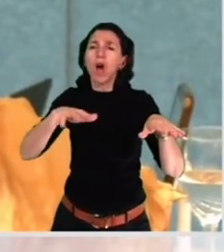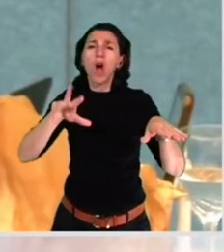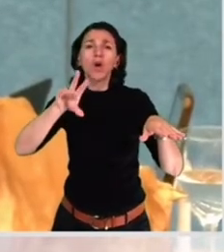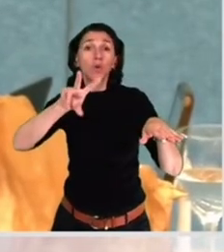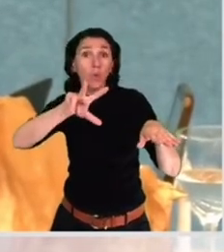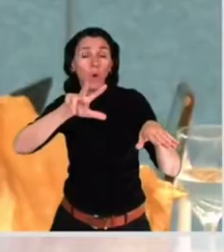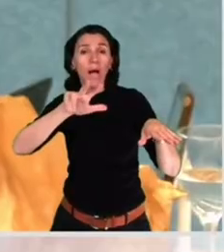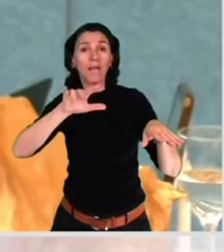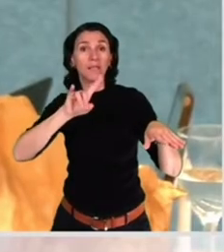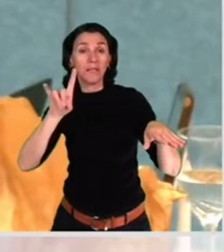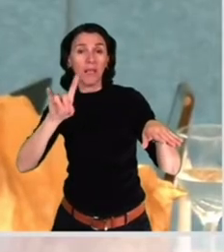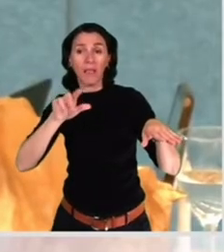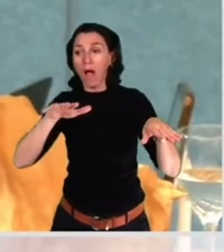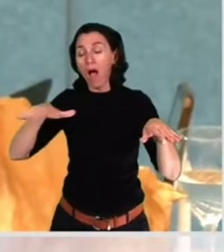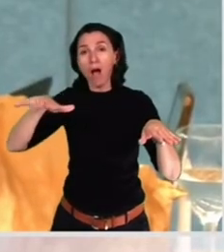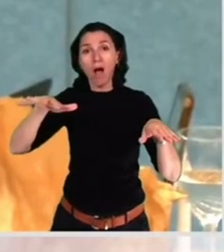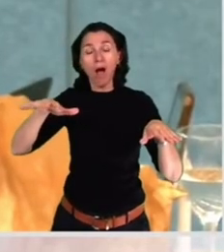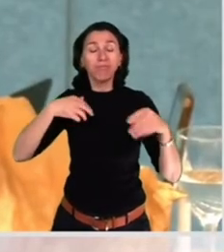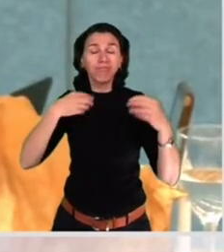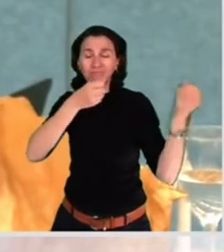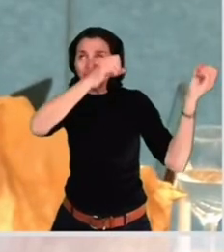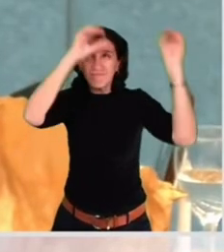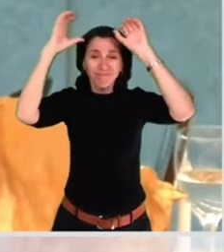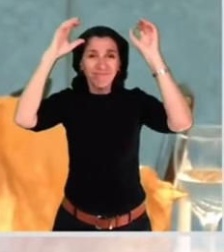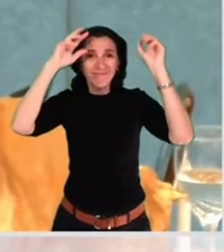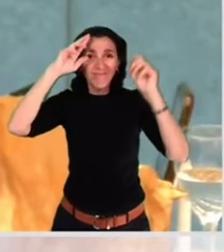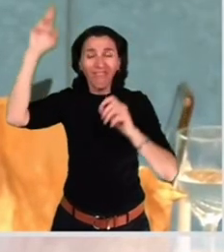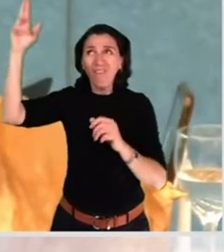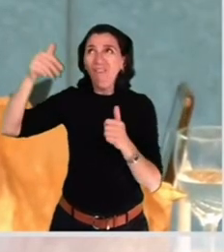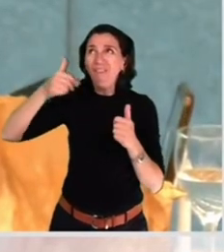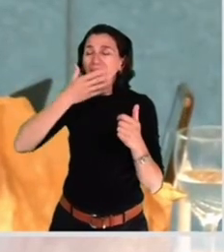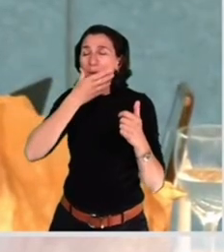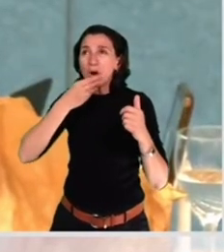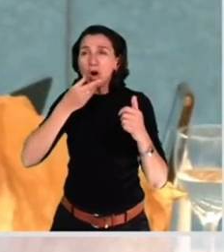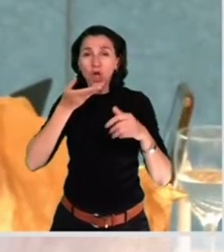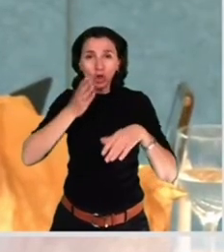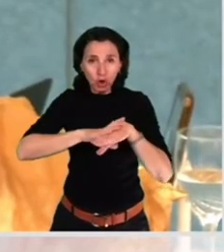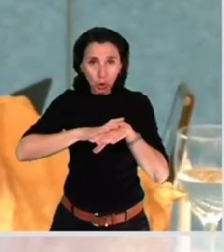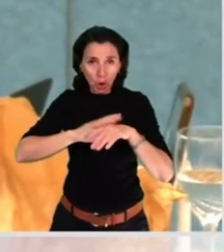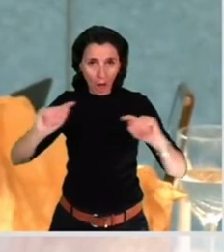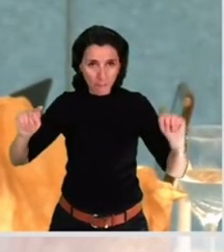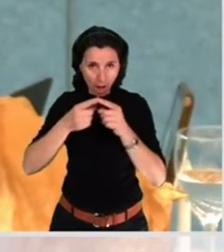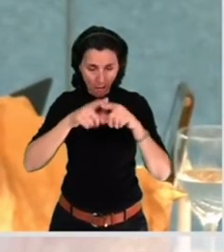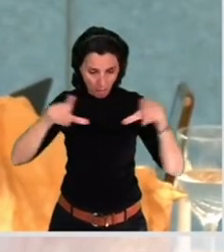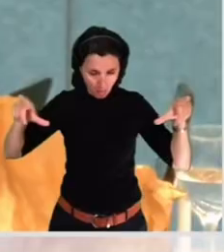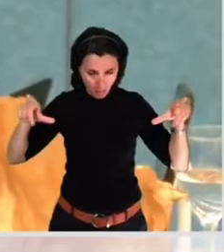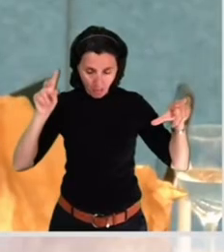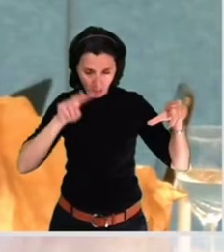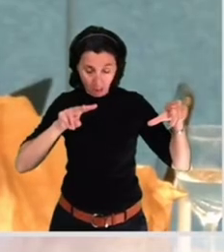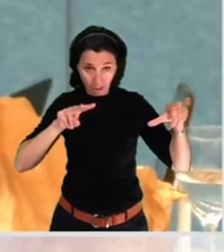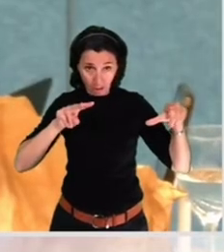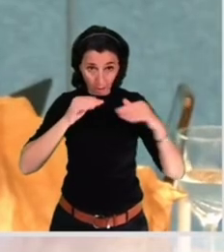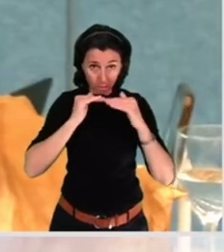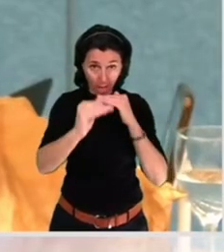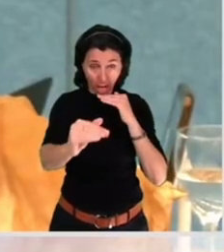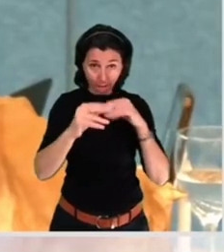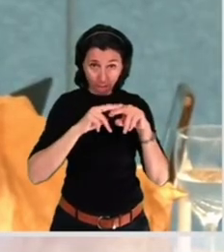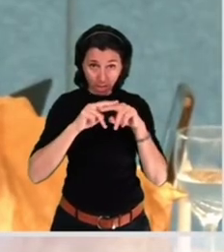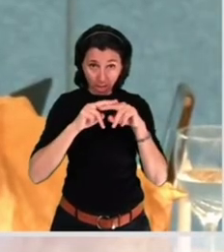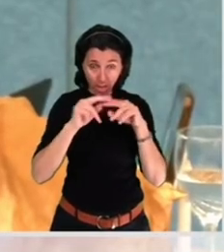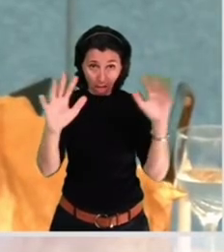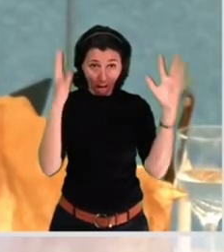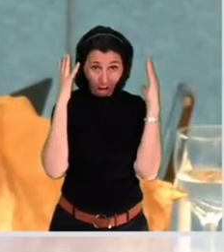rêver. Et puis j'ai vu le plan du projet, avec ce grand terrain nu sur la grande esplanade, sans aucun arbre, sans aucune ombre